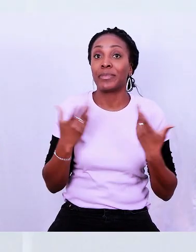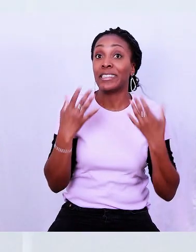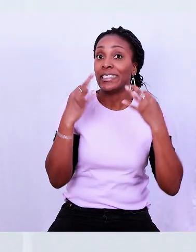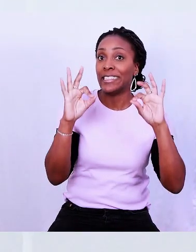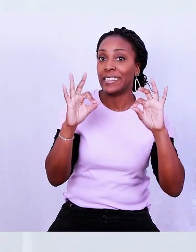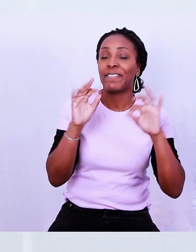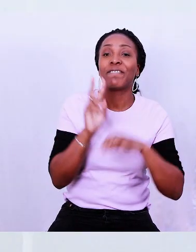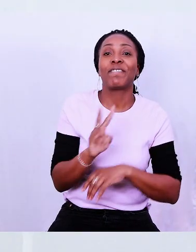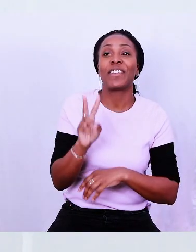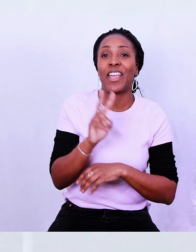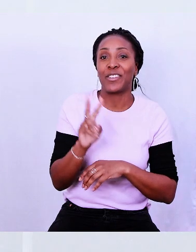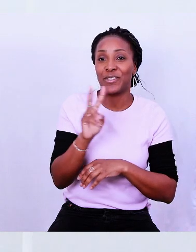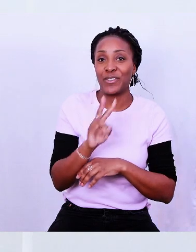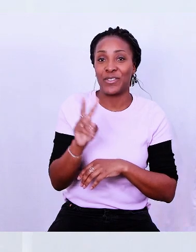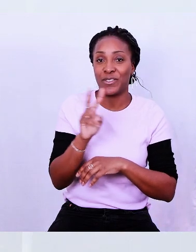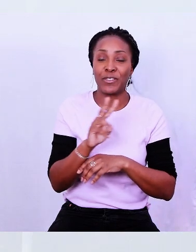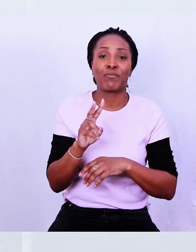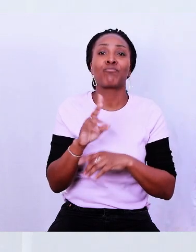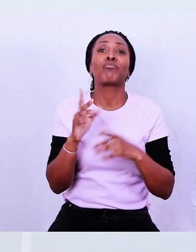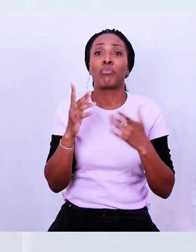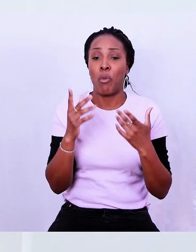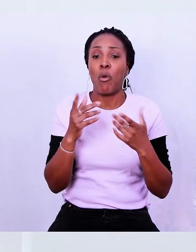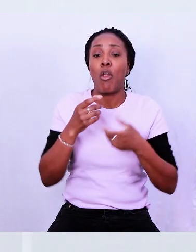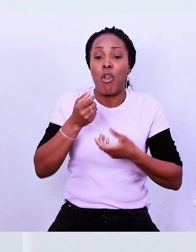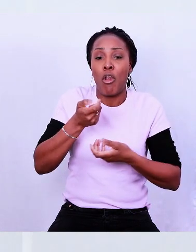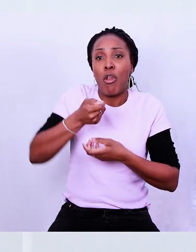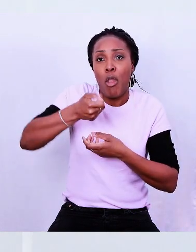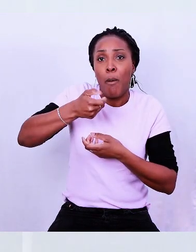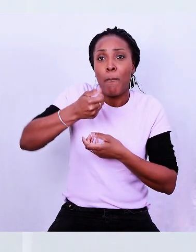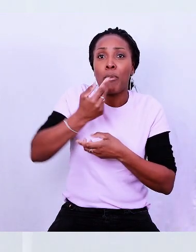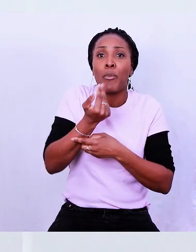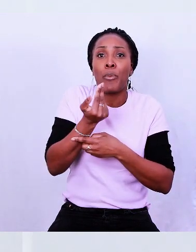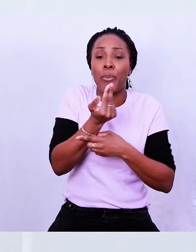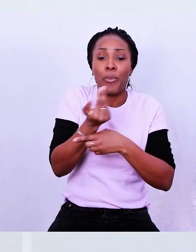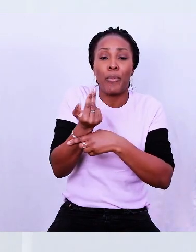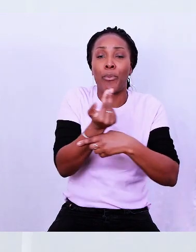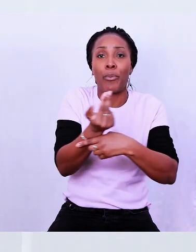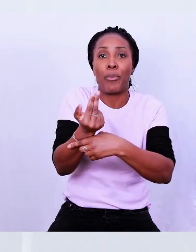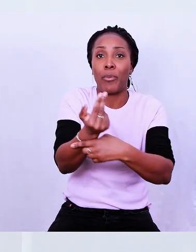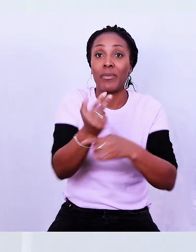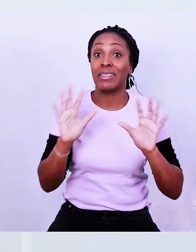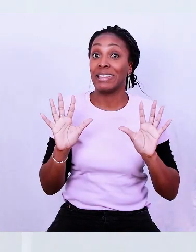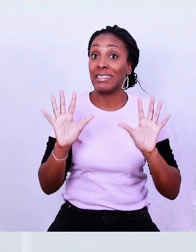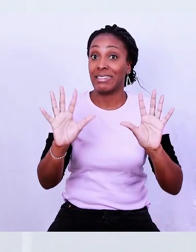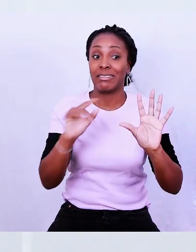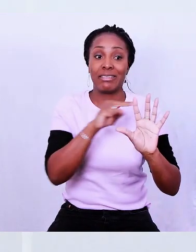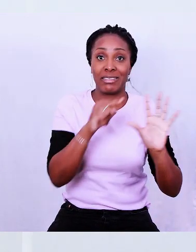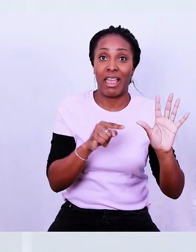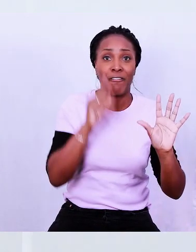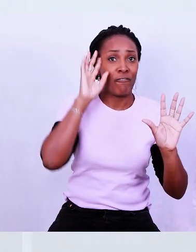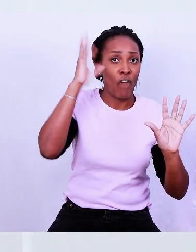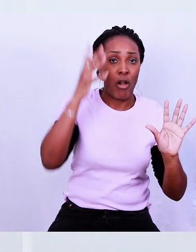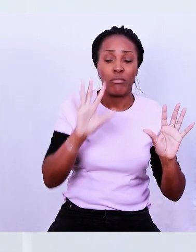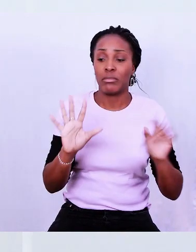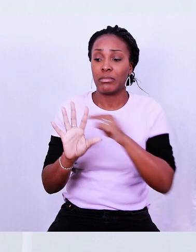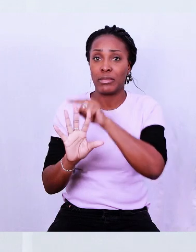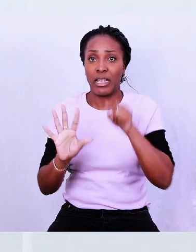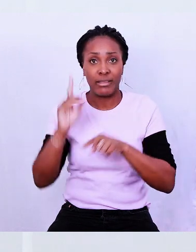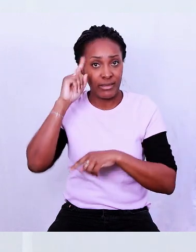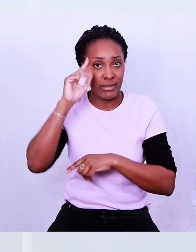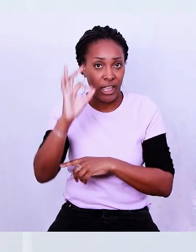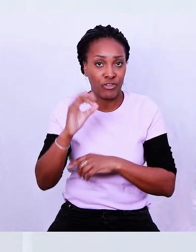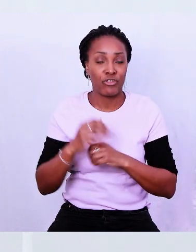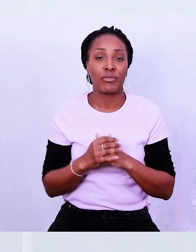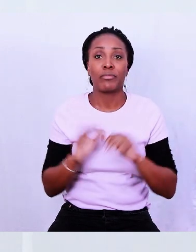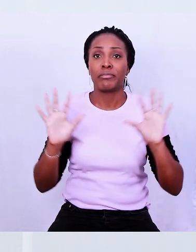leurs lampes, allèrent à la rencontre de l'époux. 5 d'entre elles étaient folles et 5 sages. Les folles, en prenant leurs lampes,